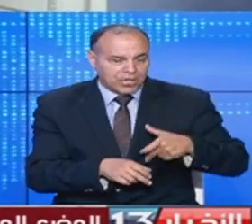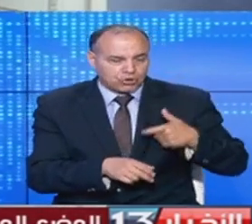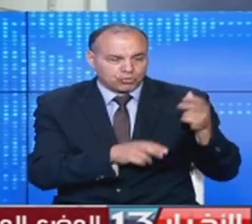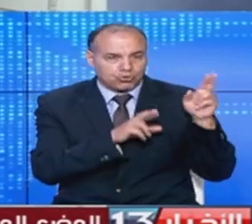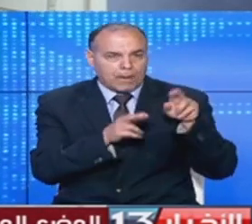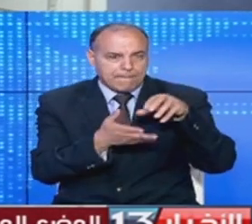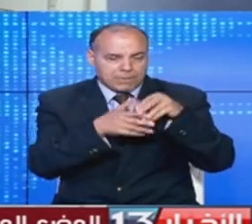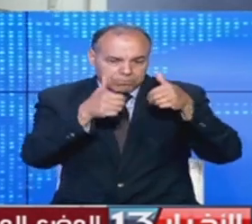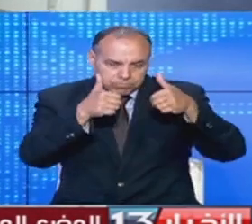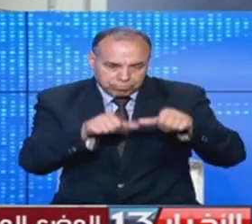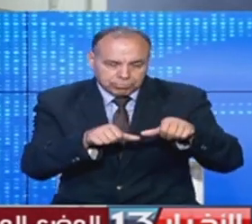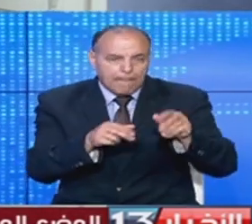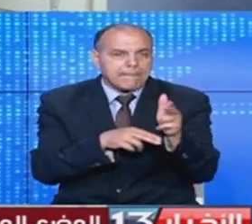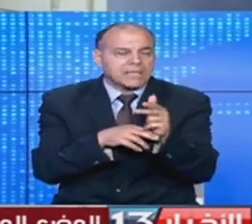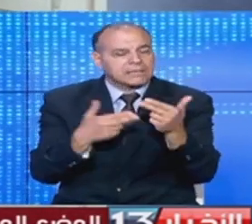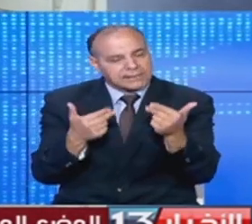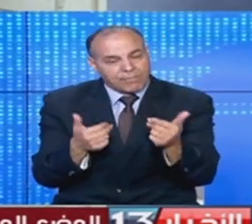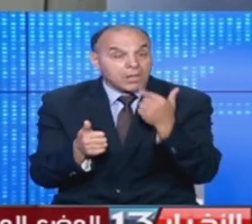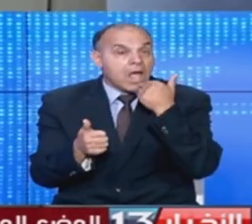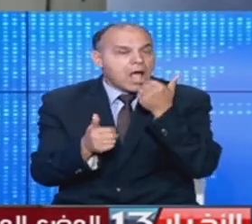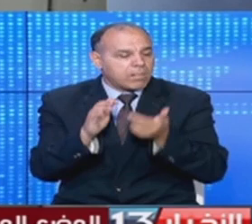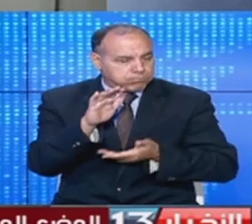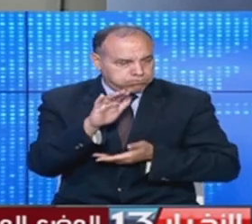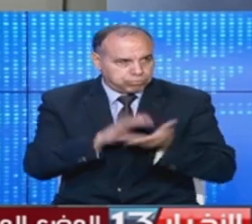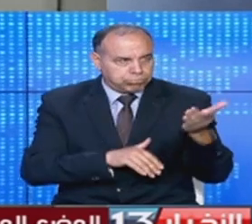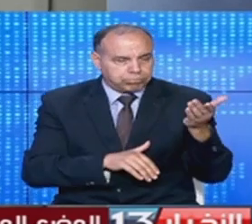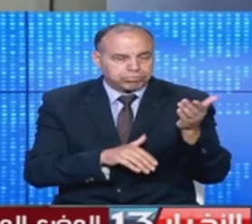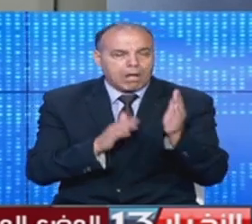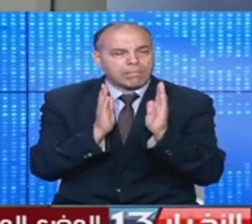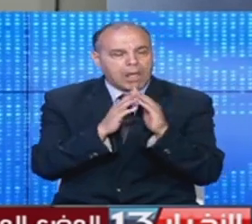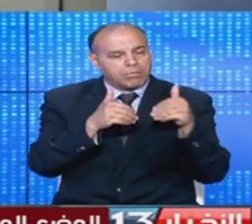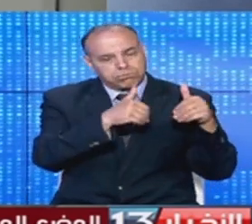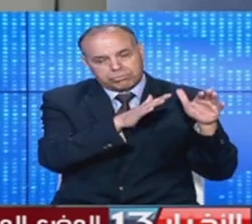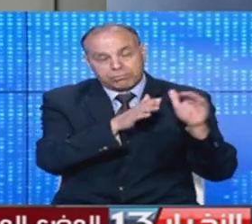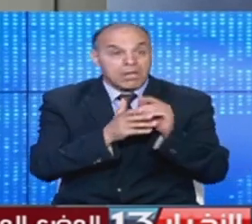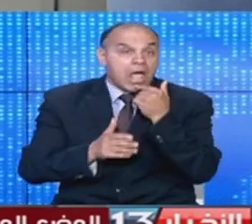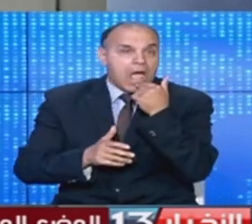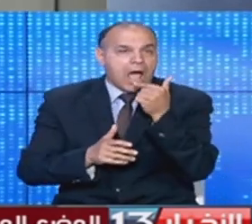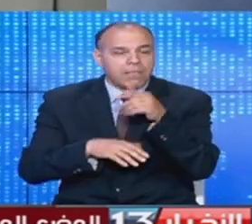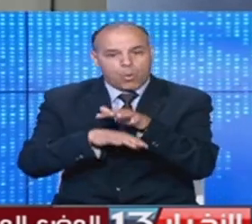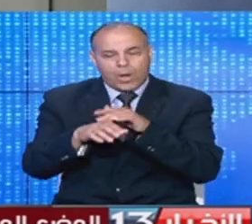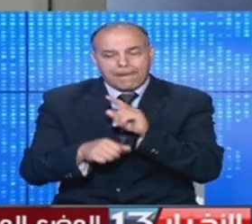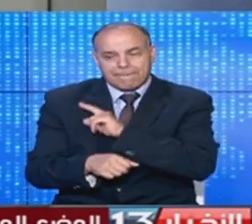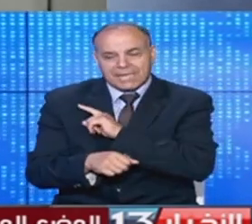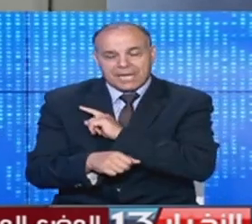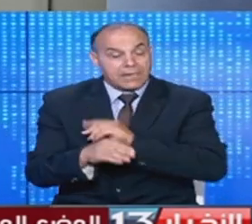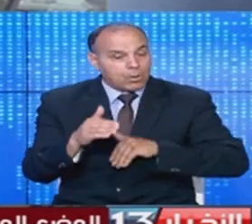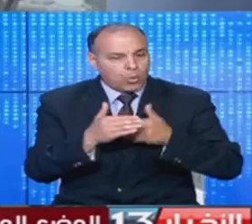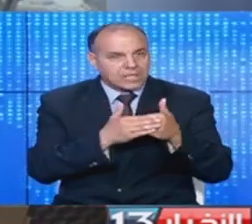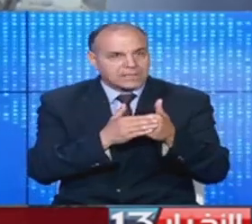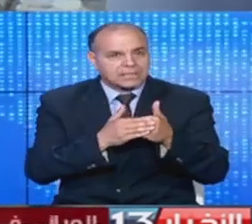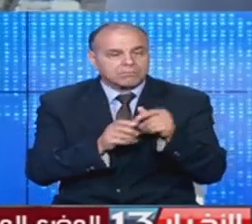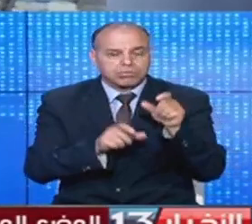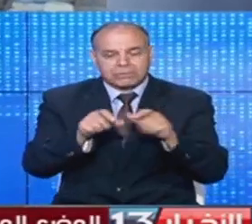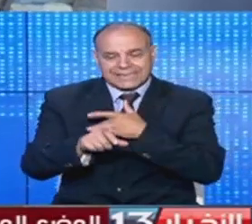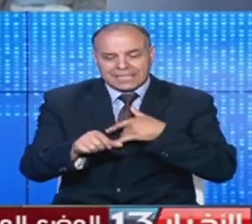في مراكز الحجر الصحي بالمهدية سيغادرون إلى مناطق سكنهم. وفي ولاية مدنين توصلت الفرق